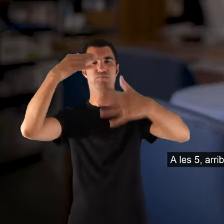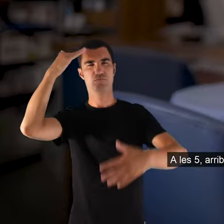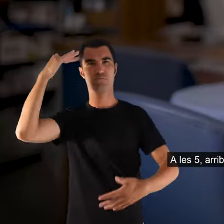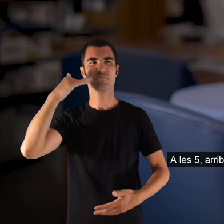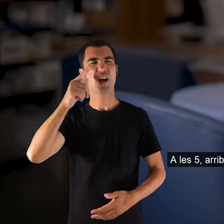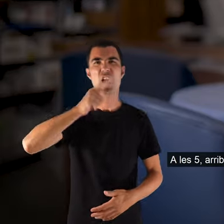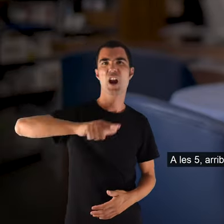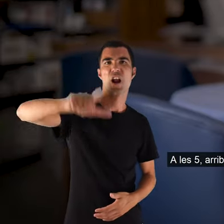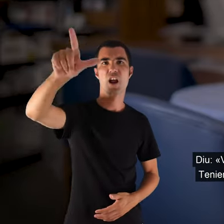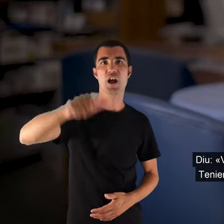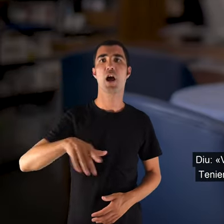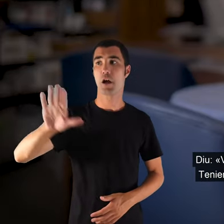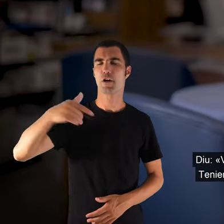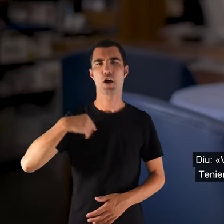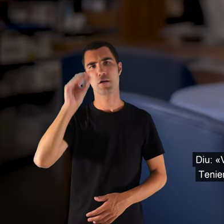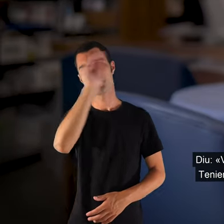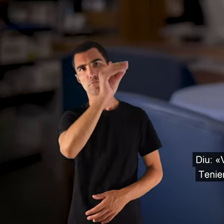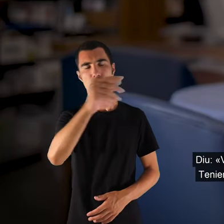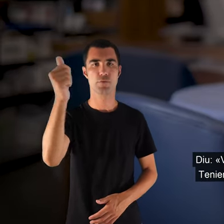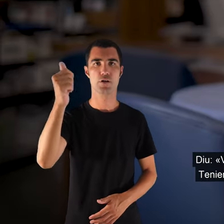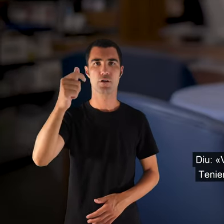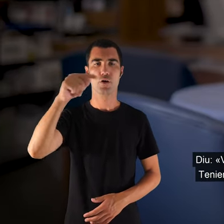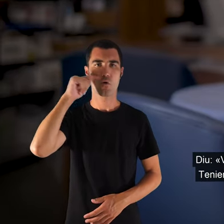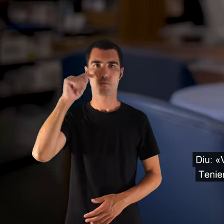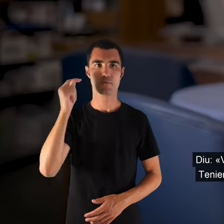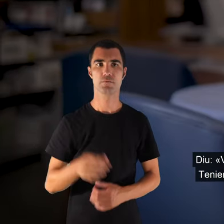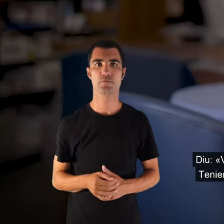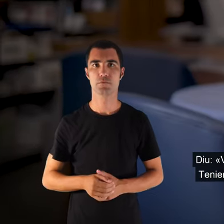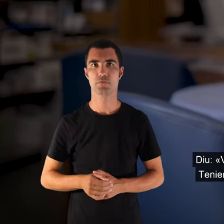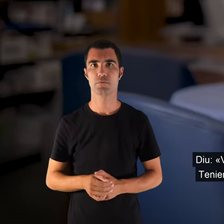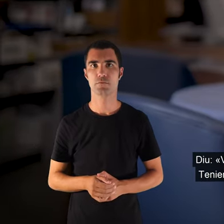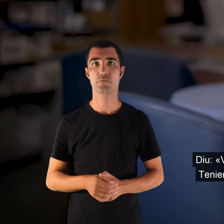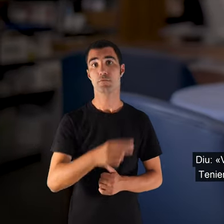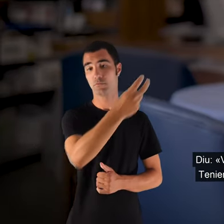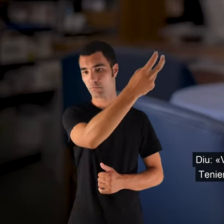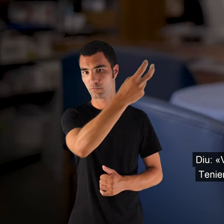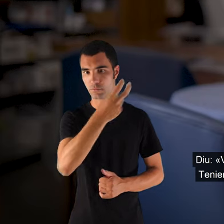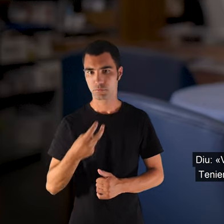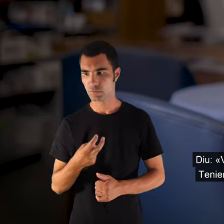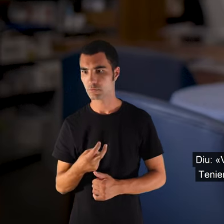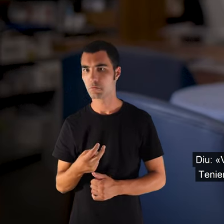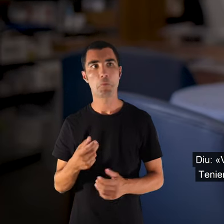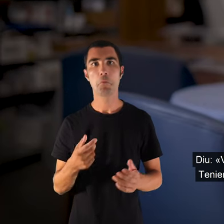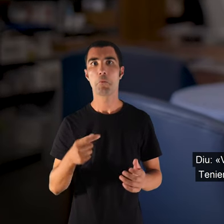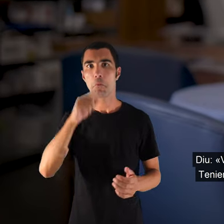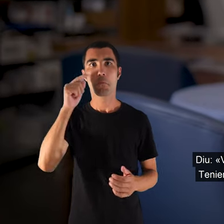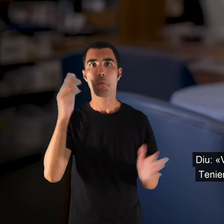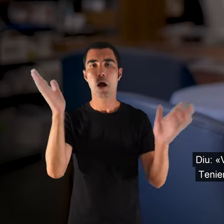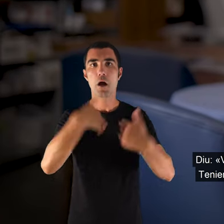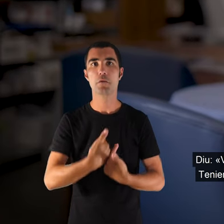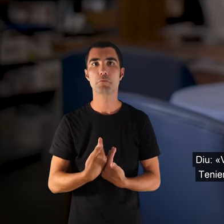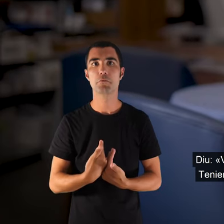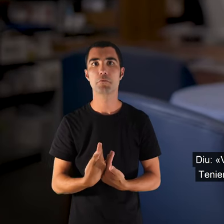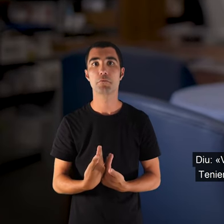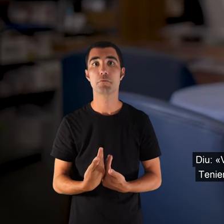bastant lluny. Diu, vaig a cercar els homes. Ell va venir, però els homes no en vengué cap.